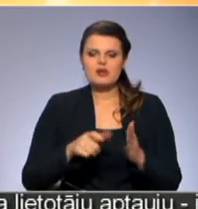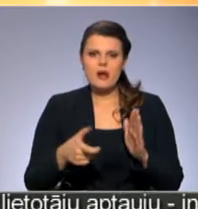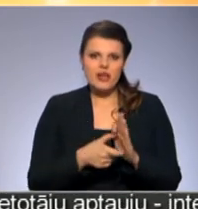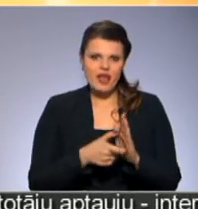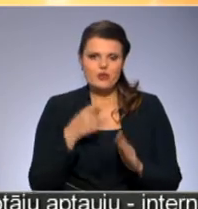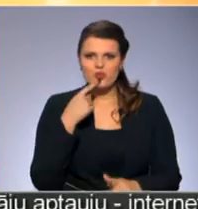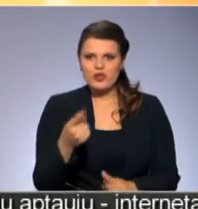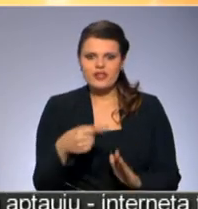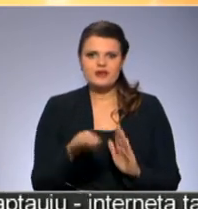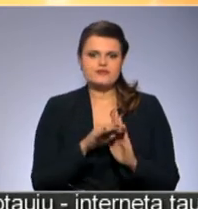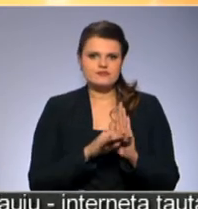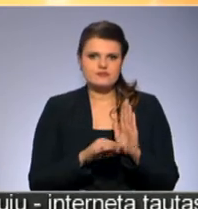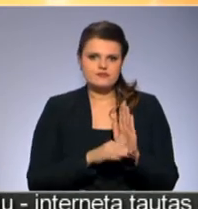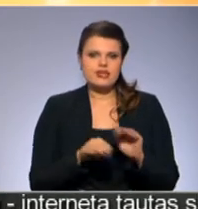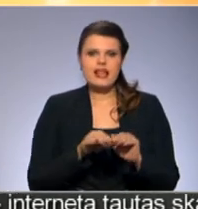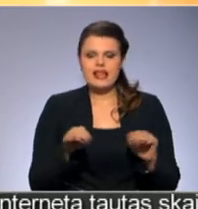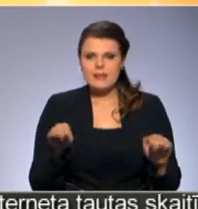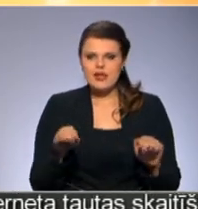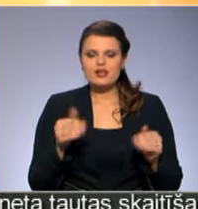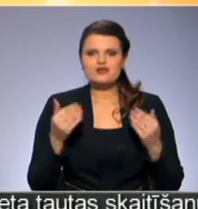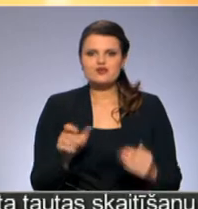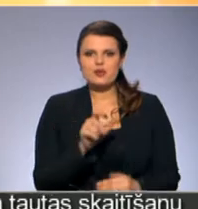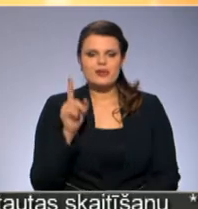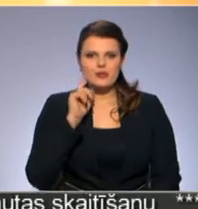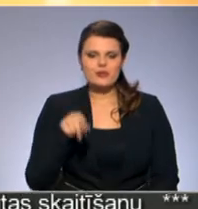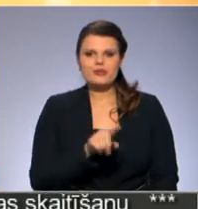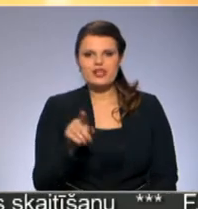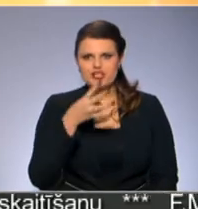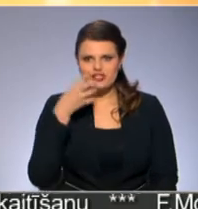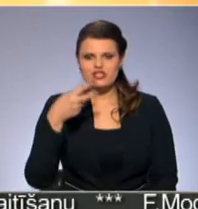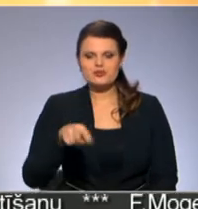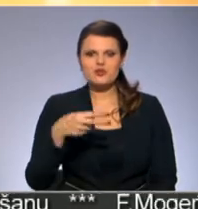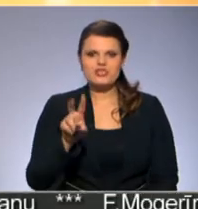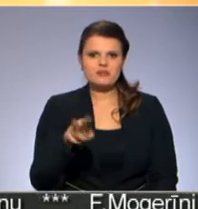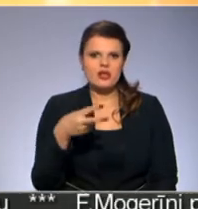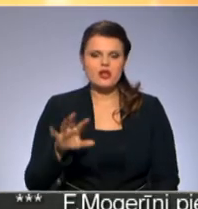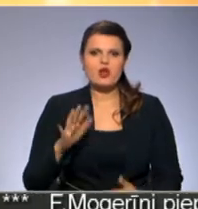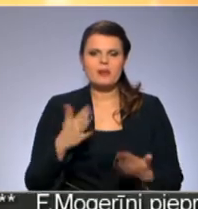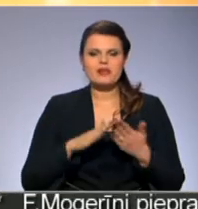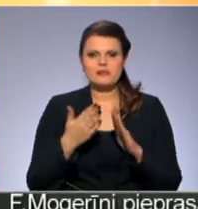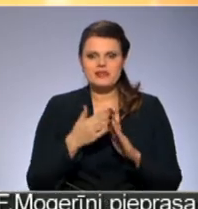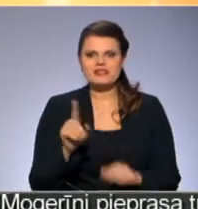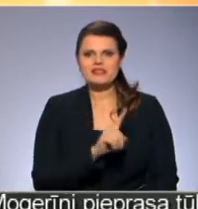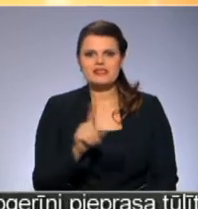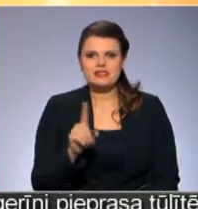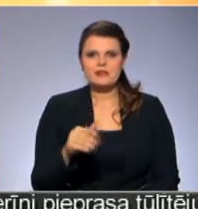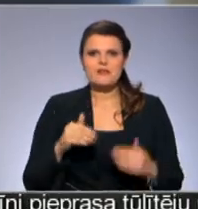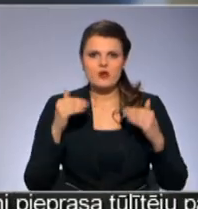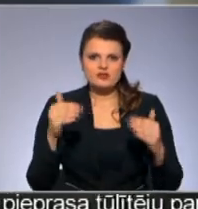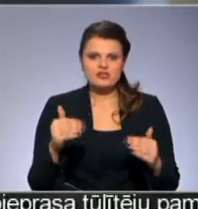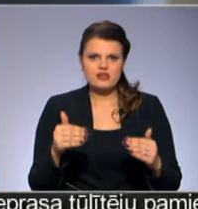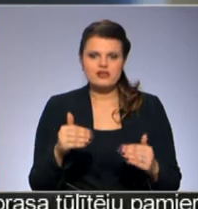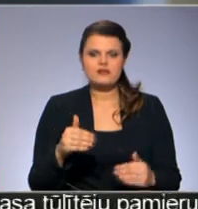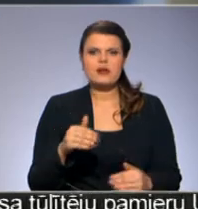ministru kabineta noteiktajā līmenī. Šobrīd, protams, tā ir 420 eiro, bet pilsētā šī likme tiek paaugstināta.